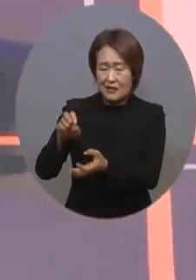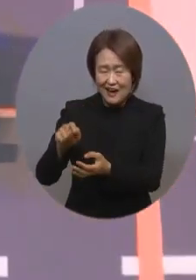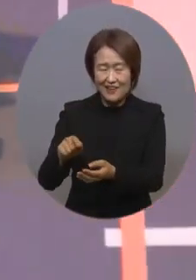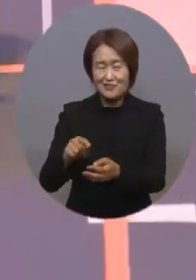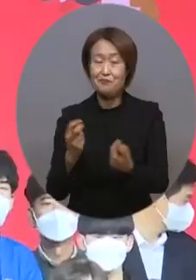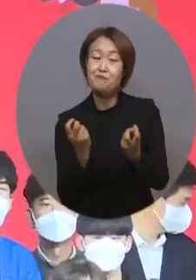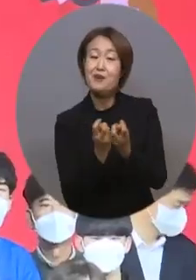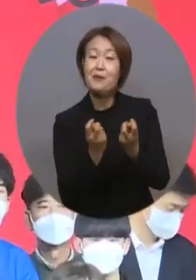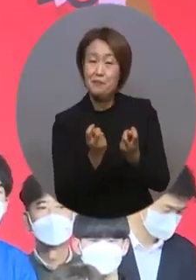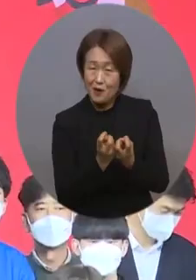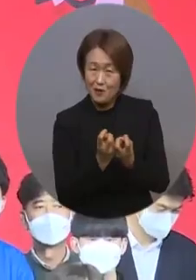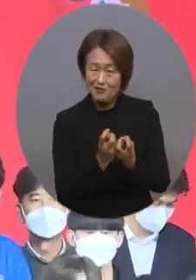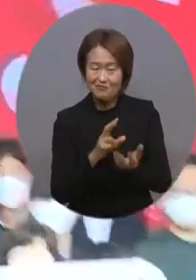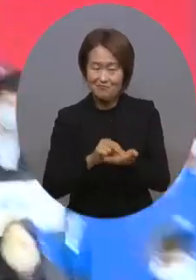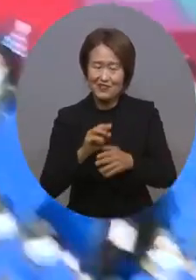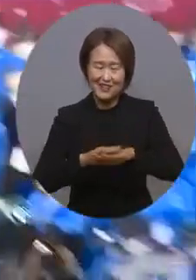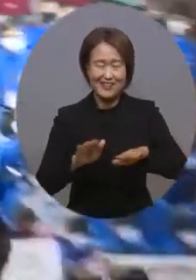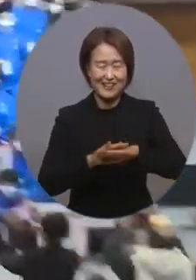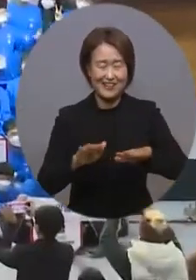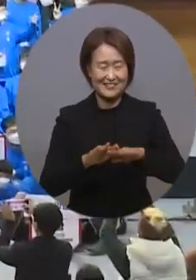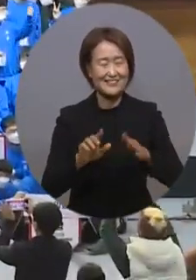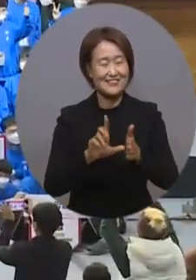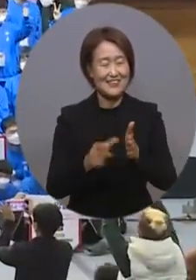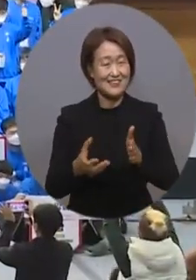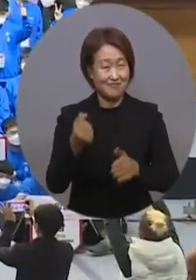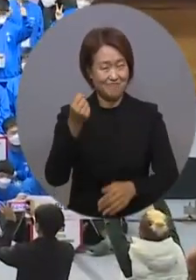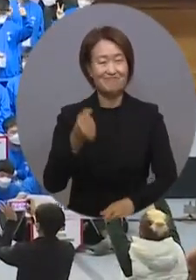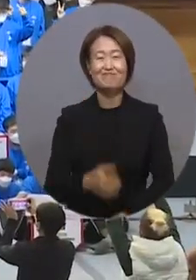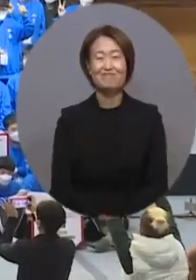가졌습니다 복지tv 뉴스 박순용입니다